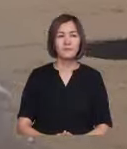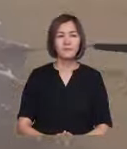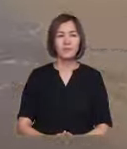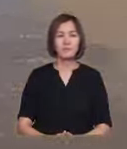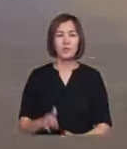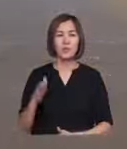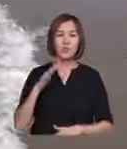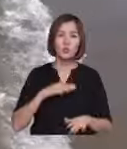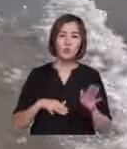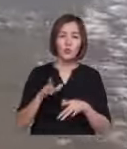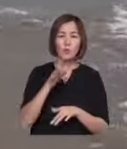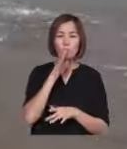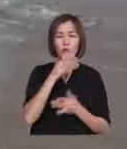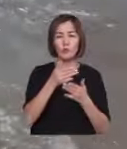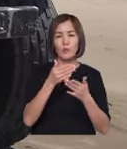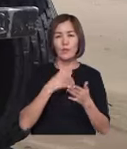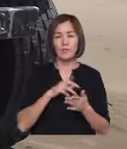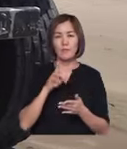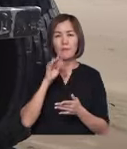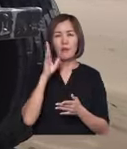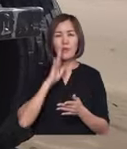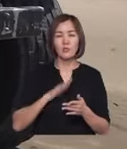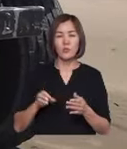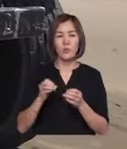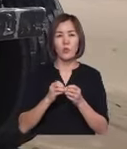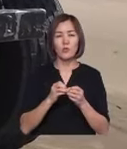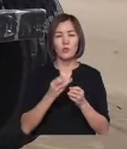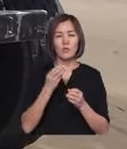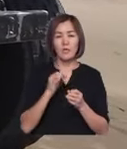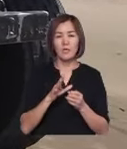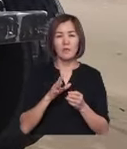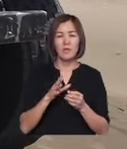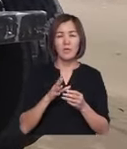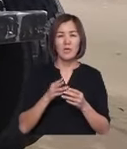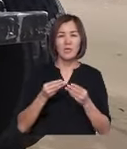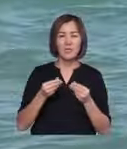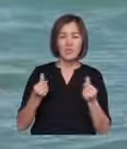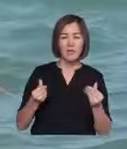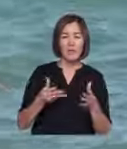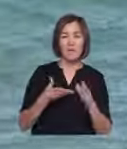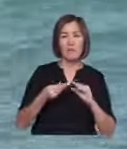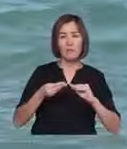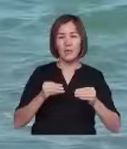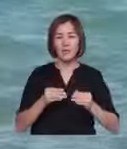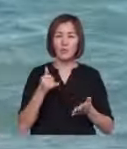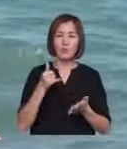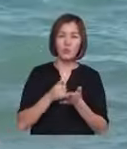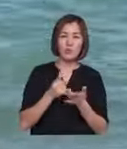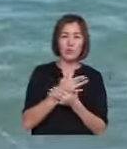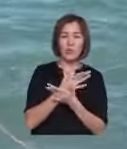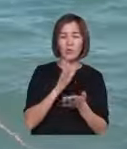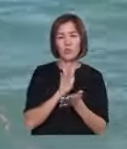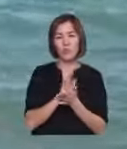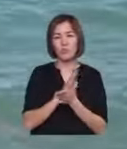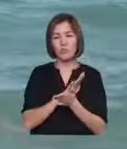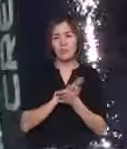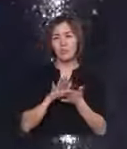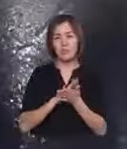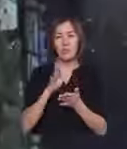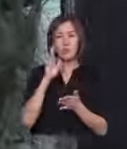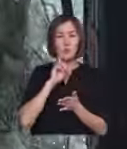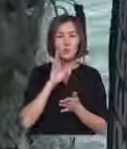Шомылу маусымы қарсаңында Балқаш көлінің 10 шақырым алабы салафан, пластик, құты сынды қоқыстан тазартылды. Төтеншіліктер су астын